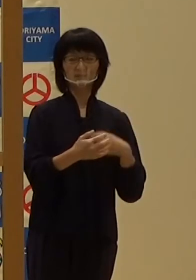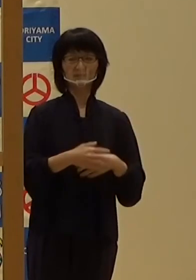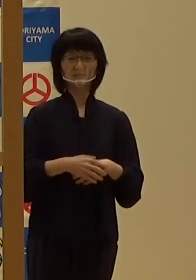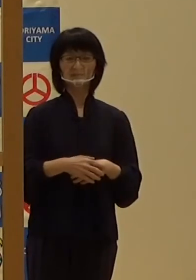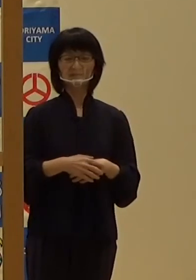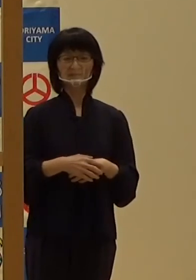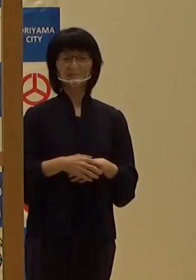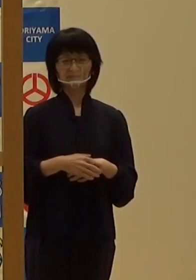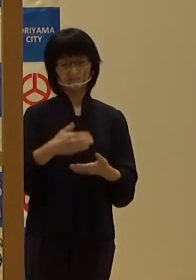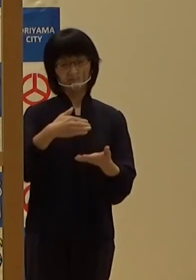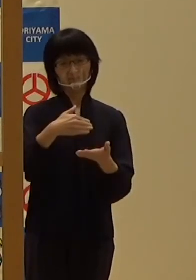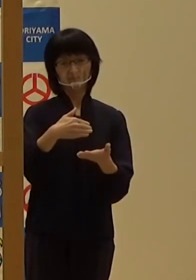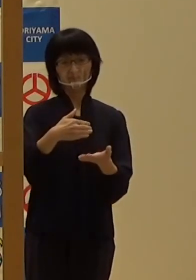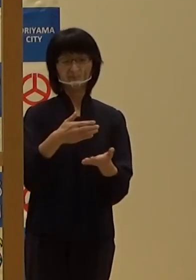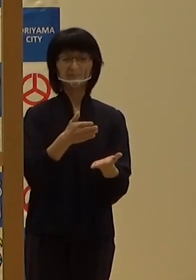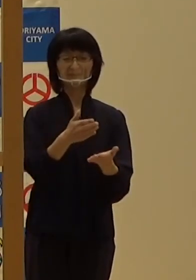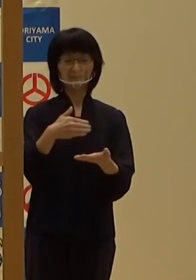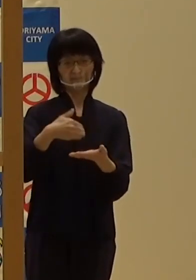ね。で、